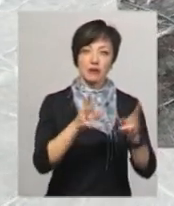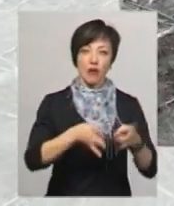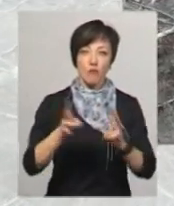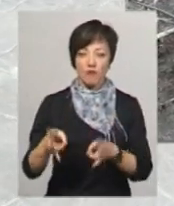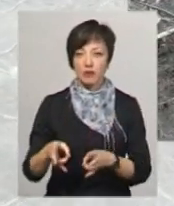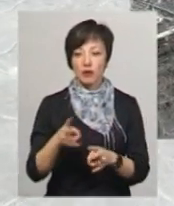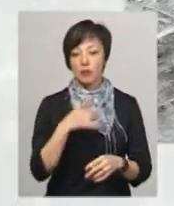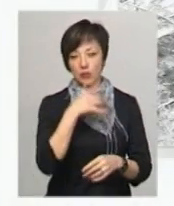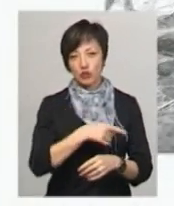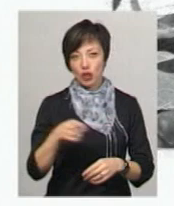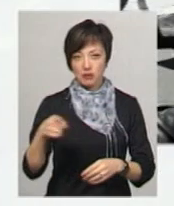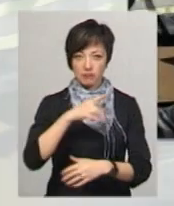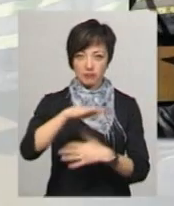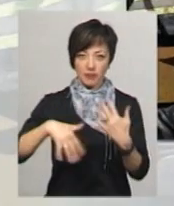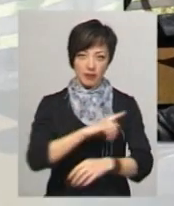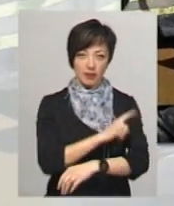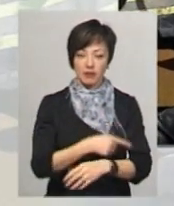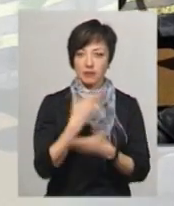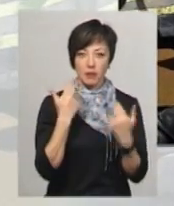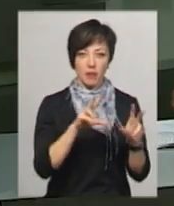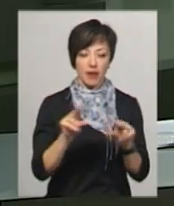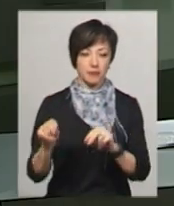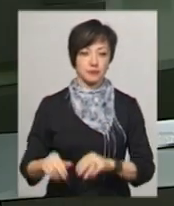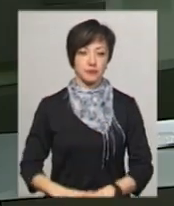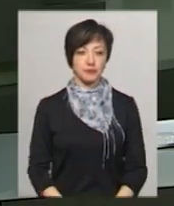негоди немає, каже Сергій Поліщук.